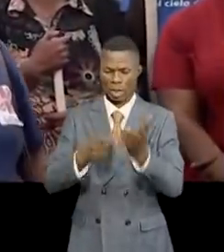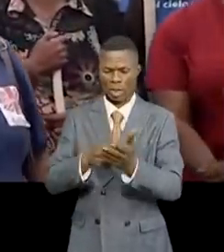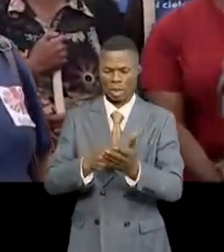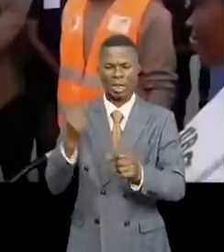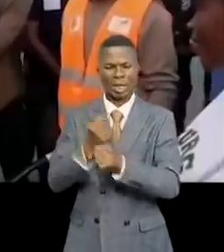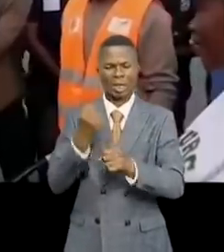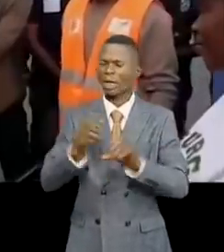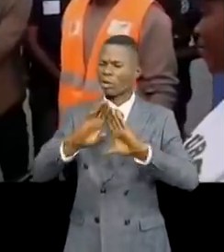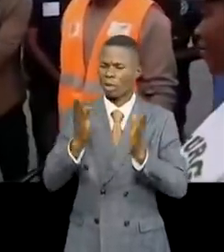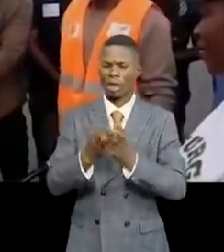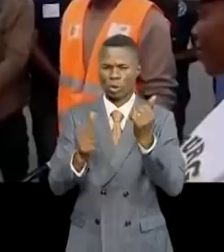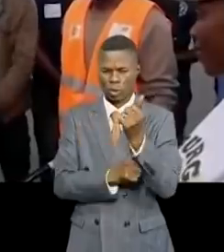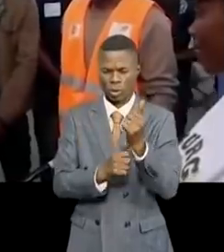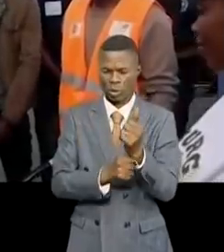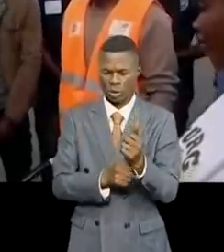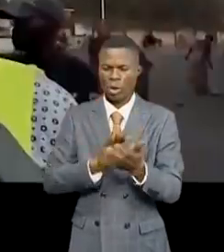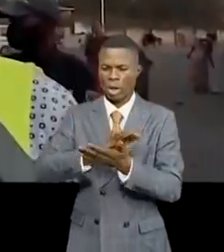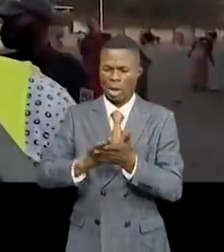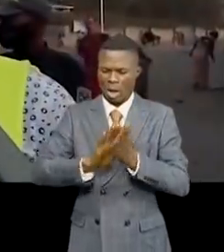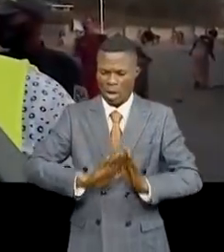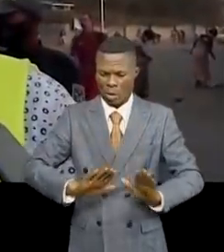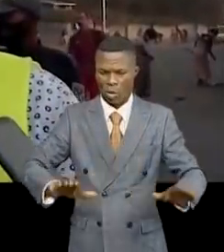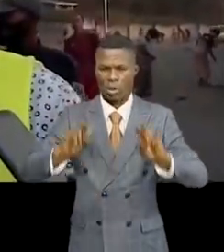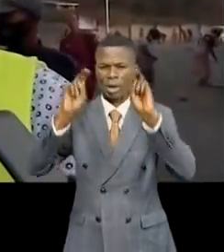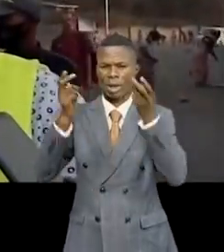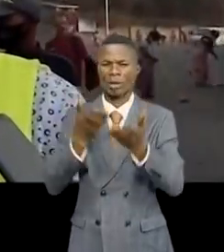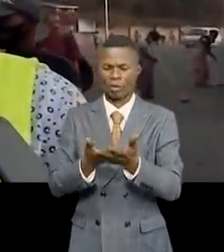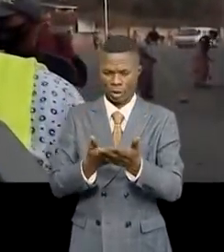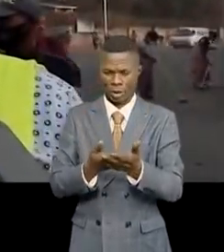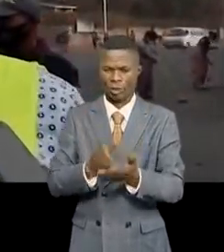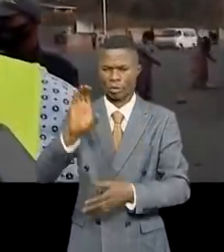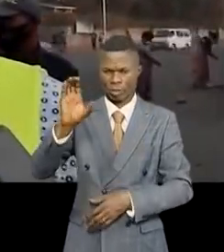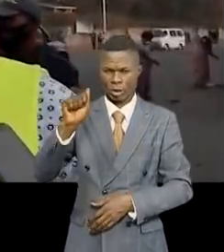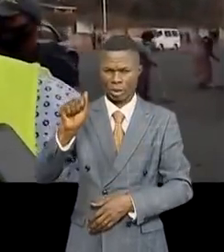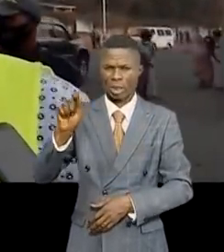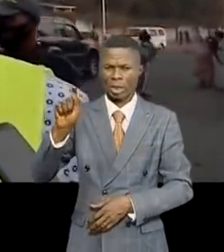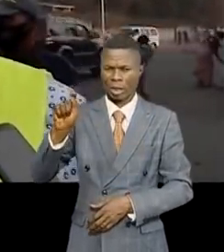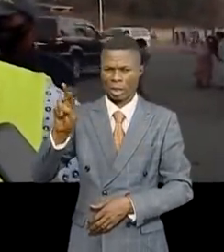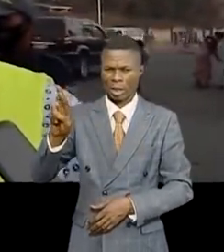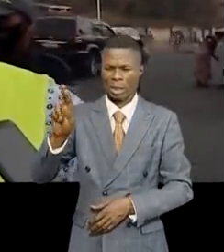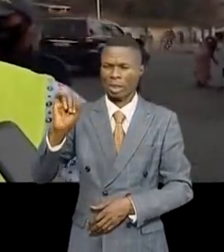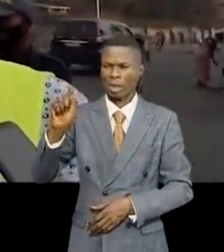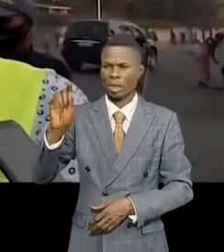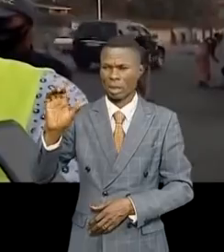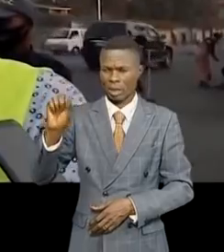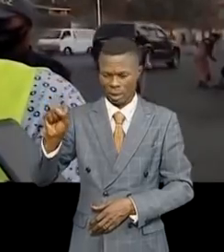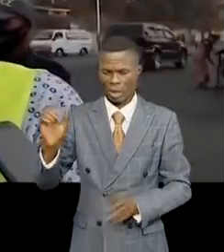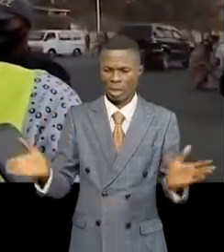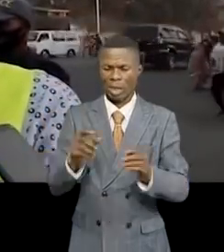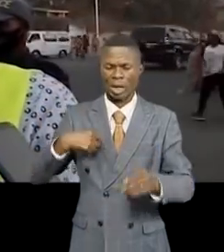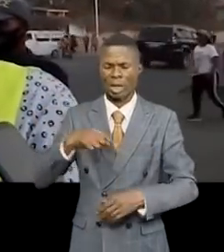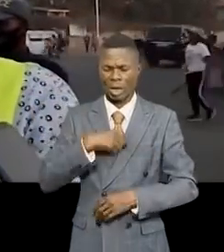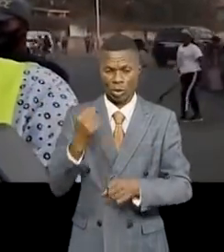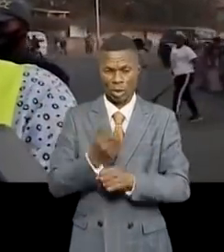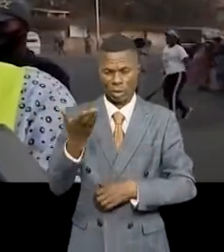devoir de tous de veiller à la propreté de la ville. La Caritas qui nous encadre aujourd'hui, avec laquelle nous sommes en train de travailler